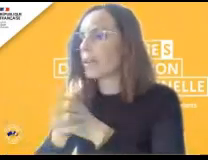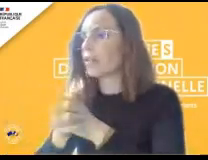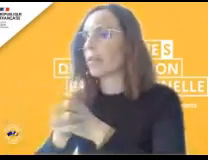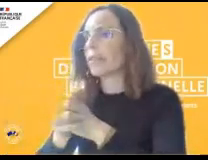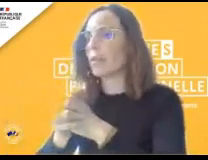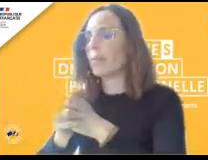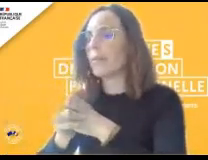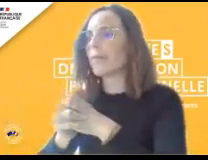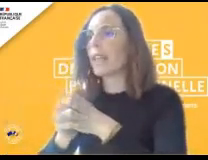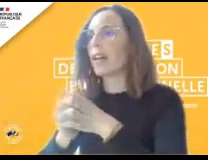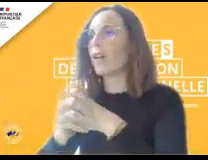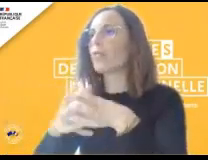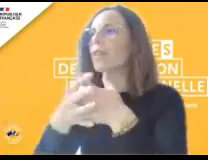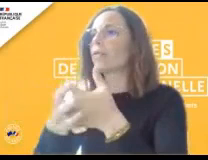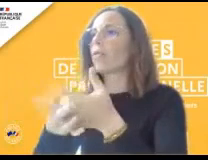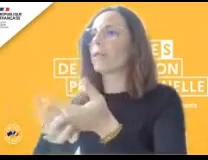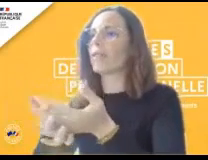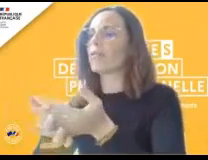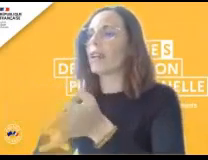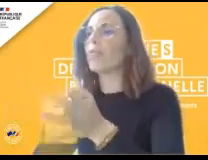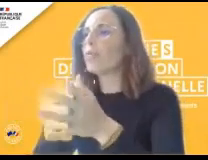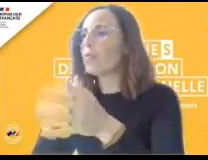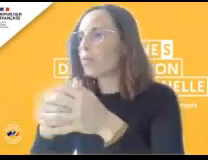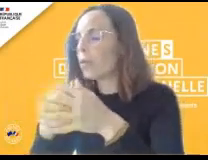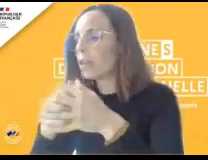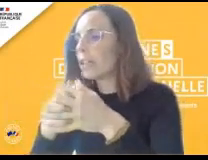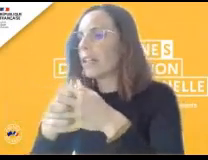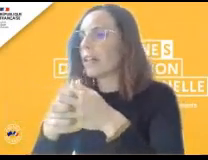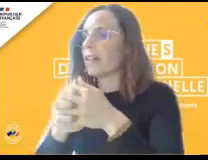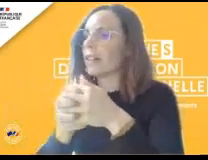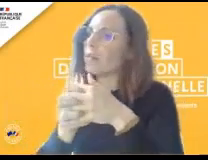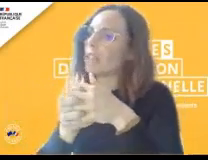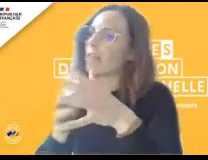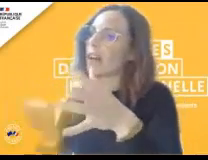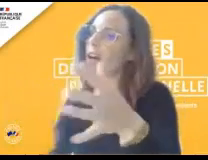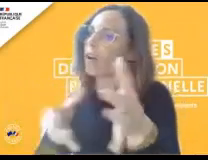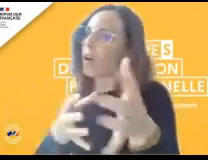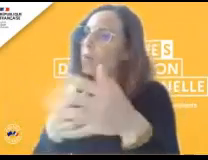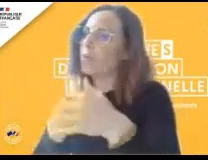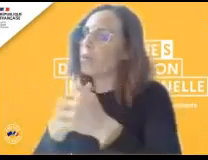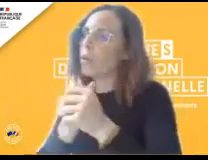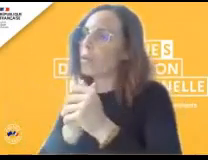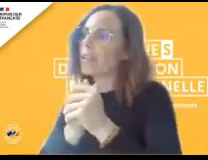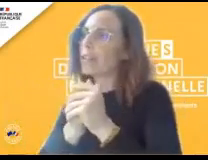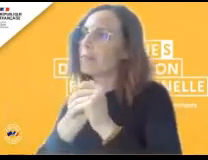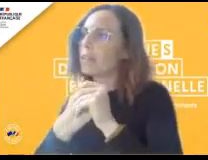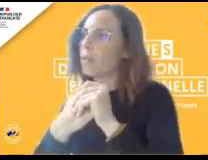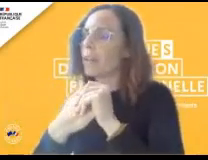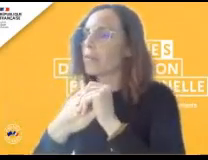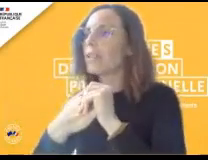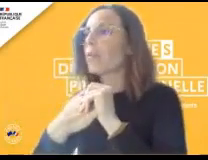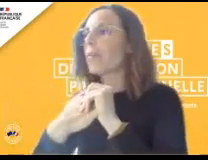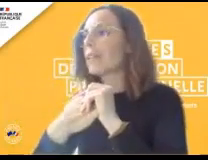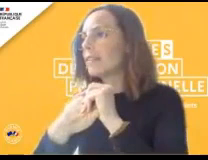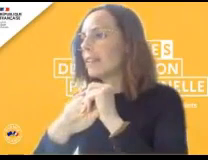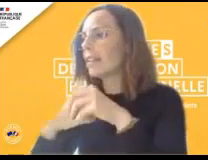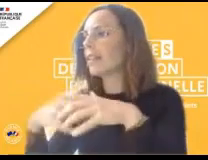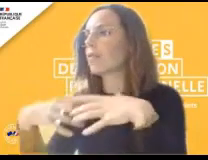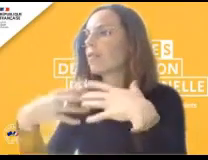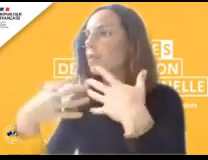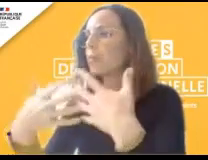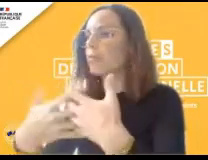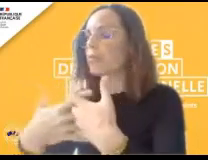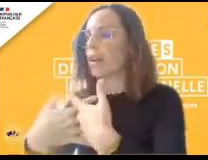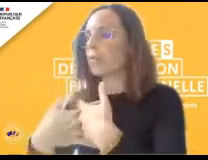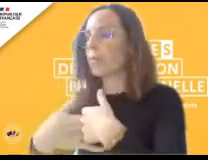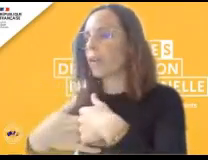près d'accompagnement CEP, le bilan de compétences va être beaucoup plus long. Et donc, il va un peu mieux s'adapter aux personnes qui n'ont pas d'idées et